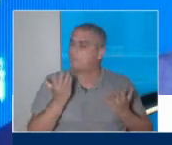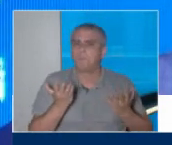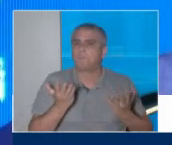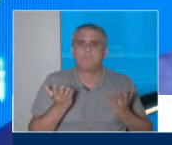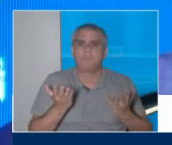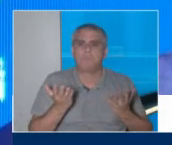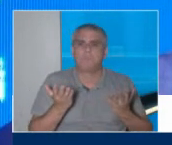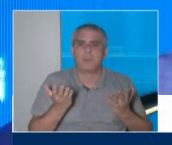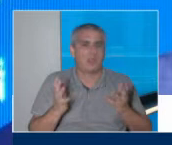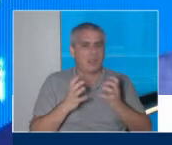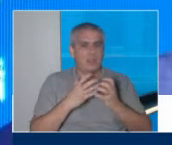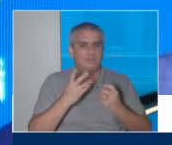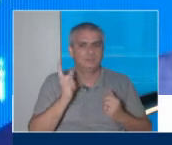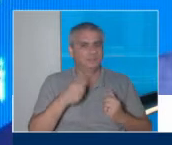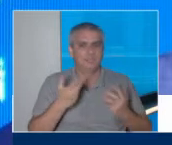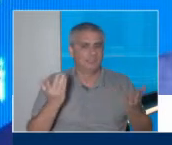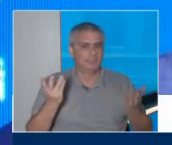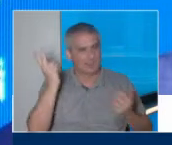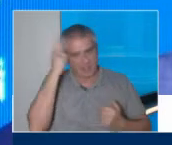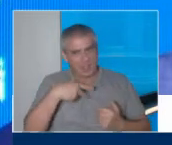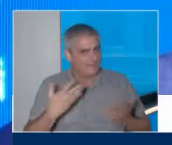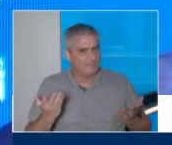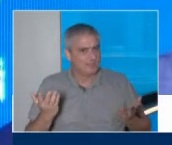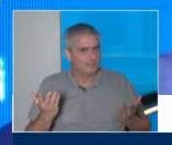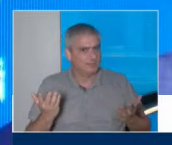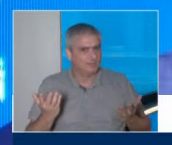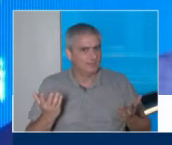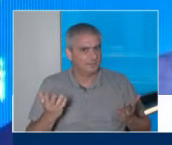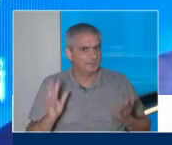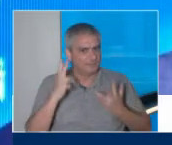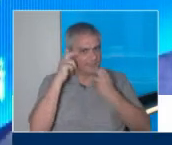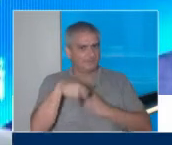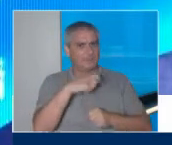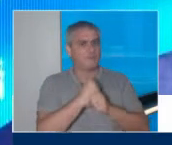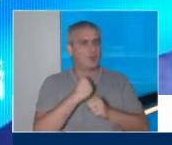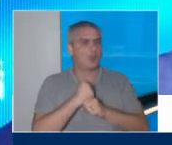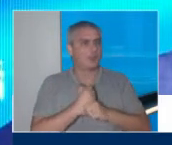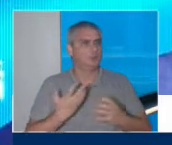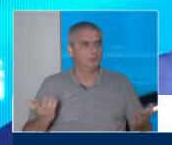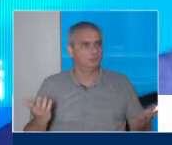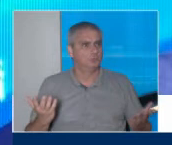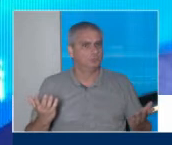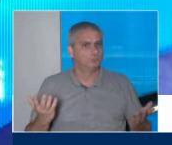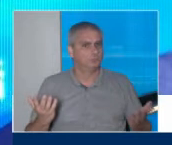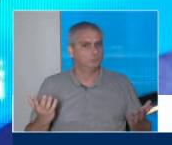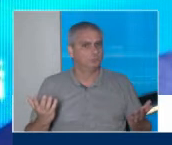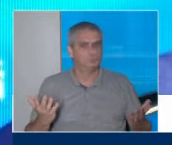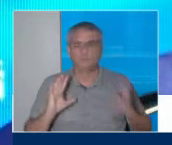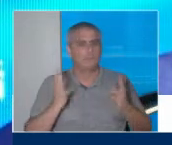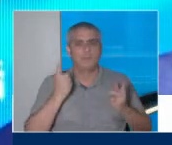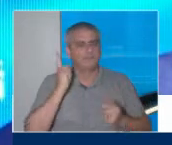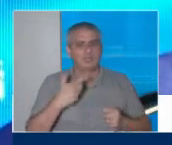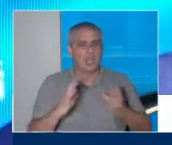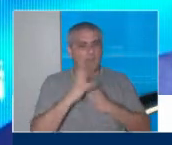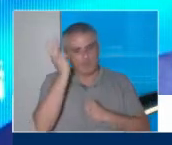אמור העם להבין שמצפים ממנו לעשות? מה אמור